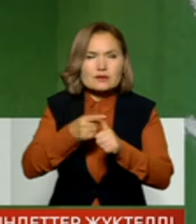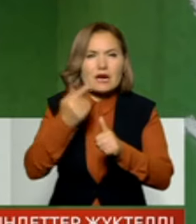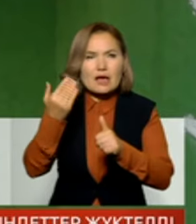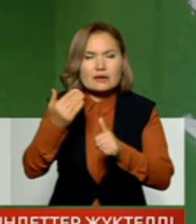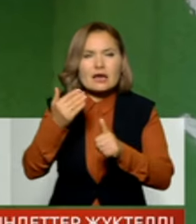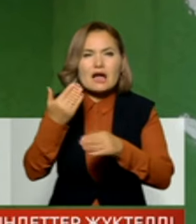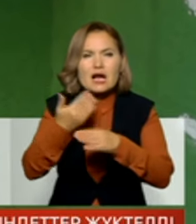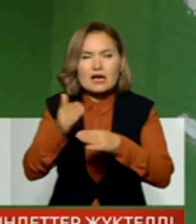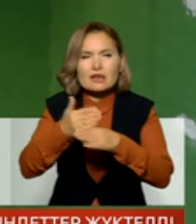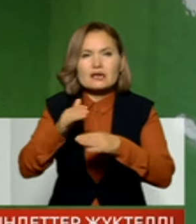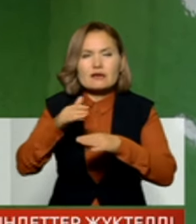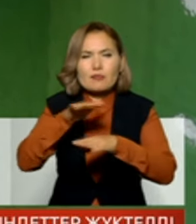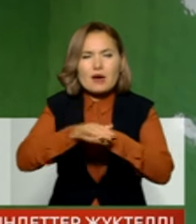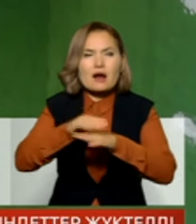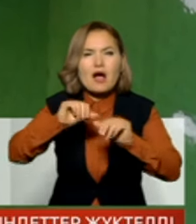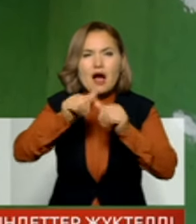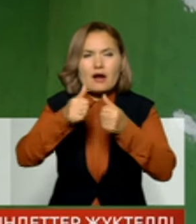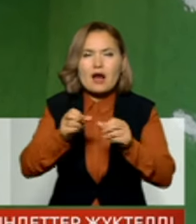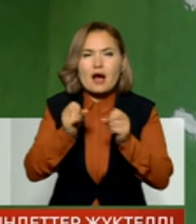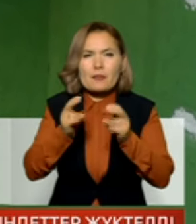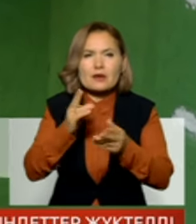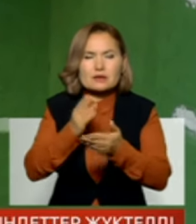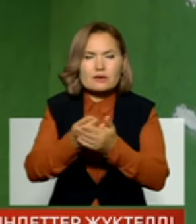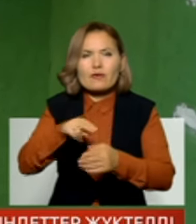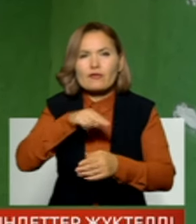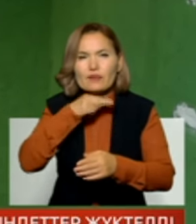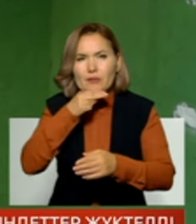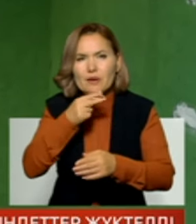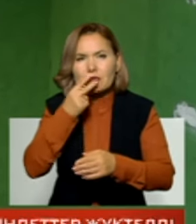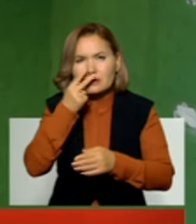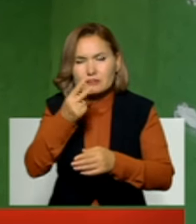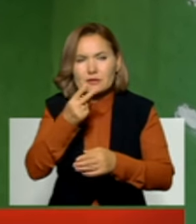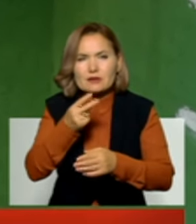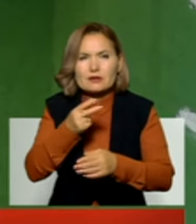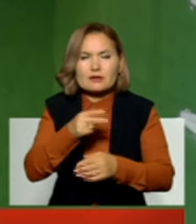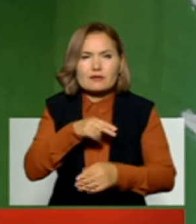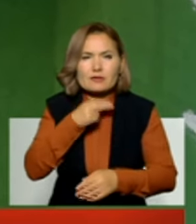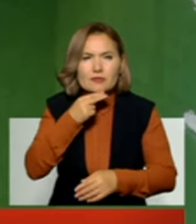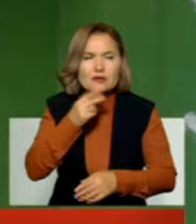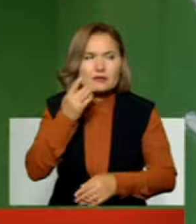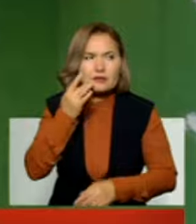Сондықтан барынша абай болған жөн. Айдана Қуантхан, Ержан Жаңбырбай, Қазақстан ұлттық телеарнасы,